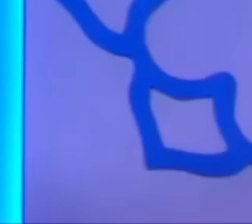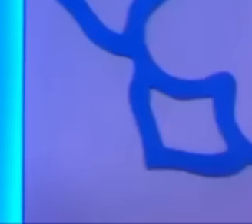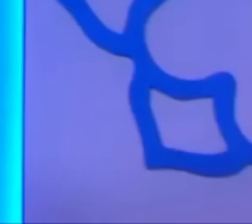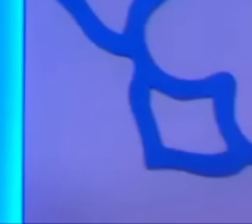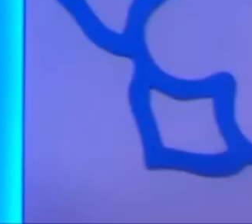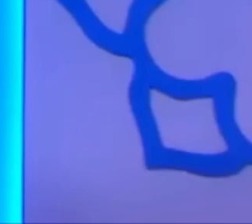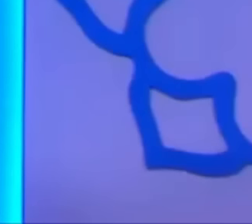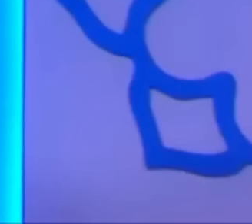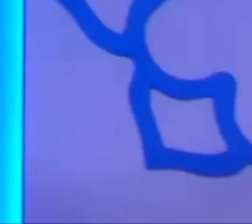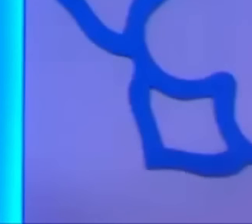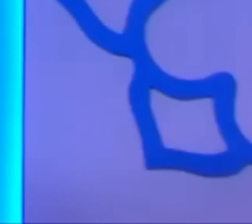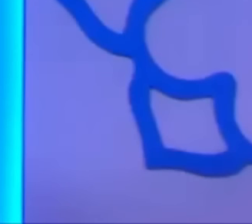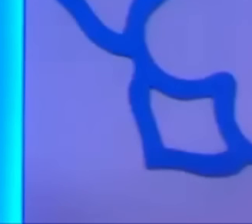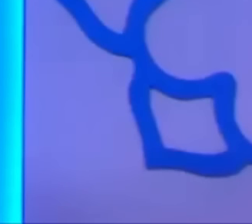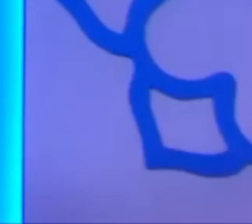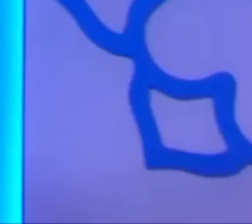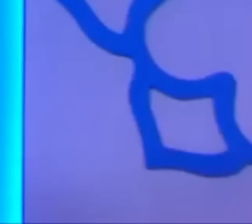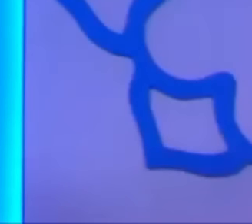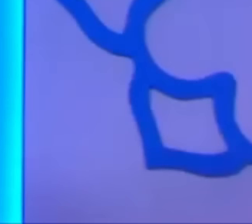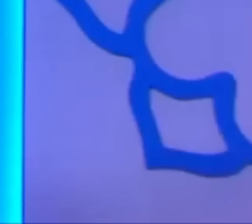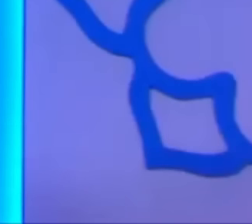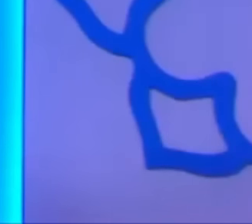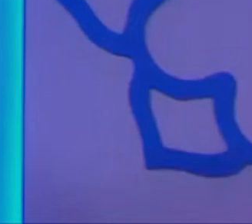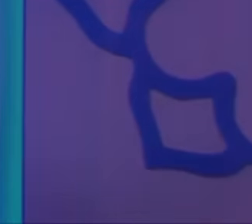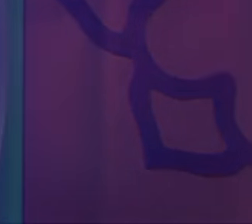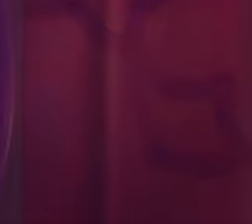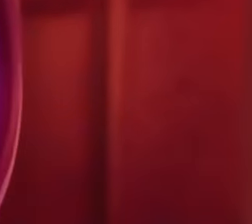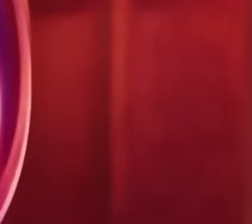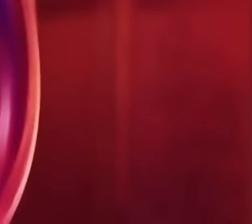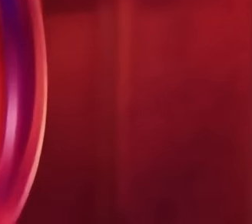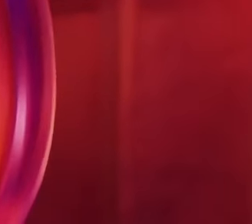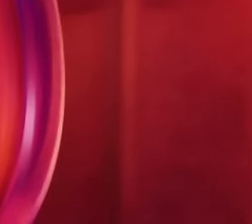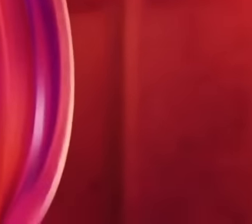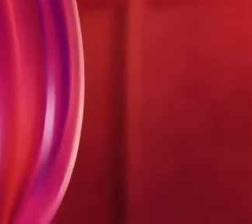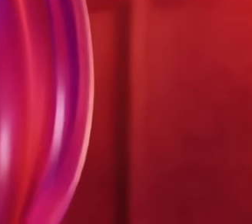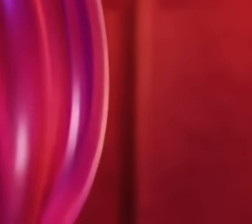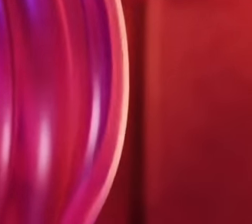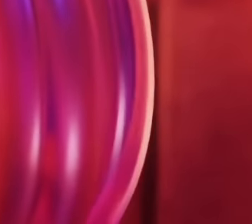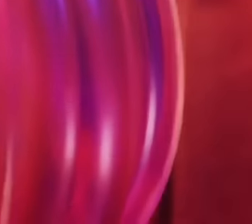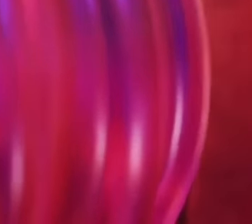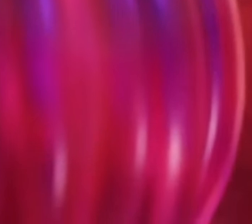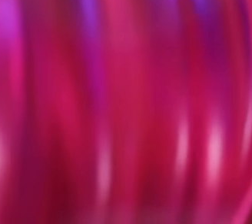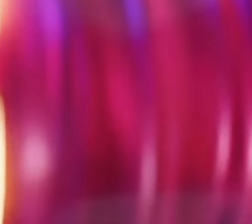Khaybar, membuka kubu-kubu yang telah tertutup, maknanya susah tentera Islam. Waja'alhu lana